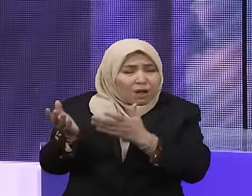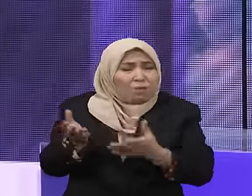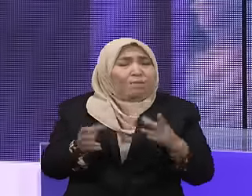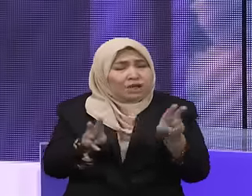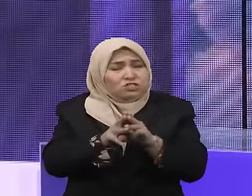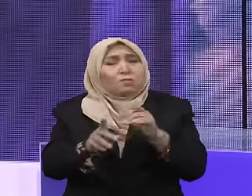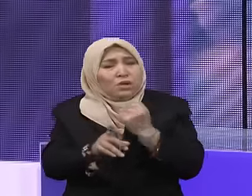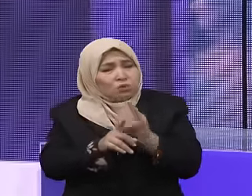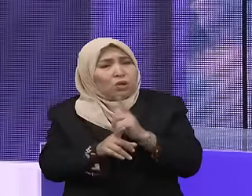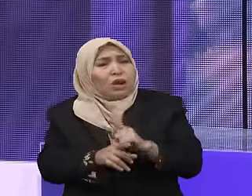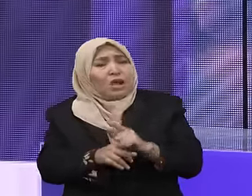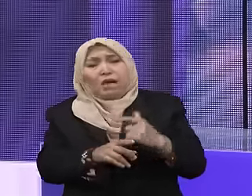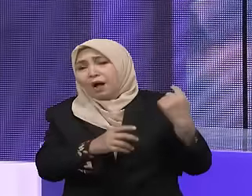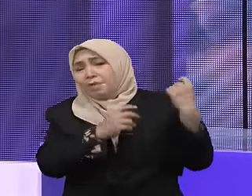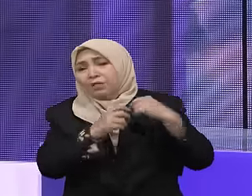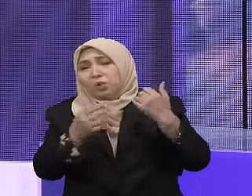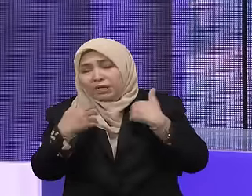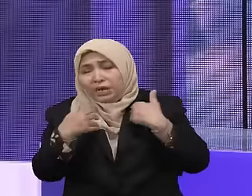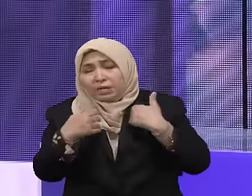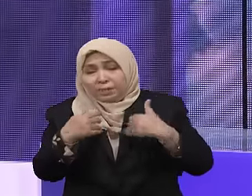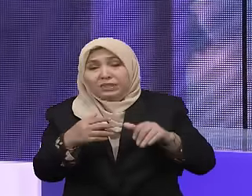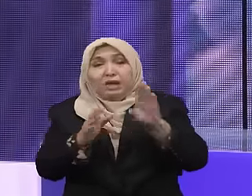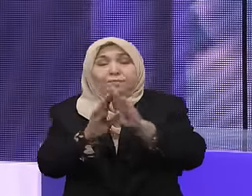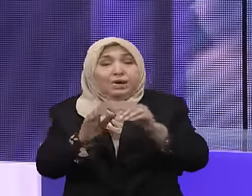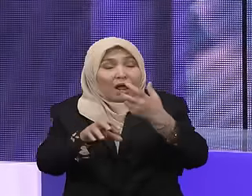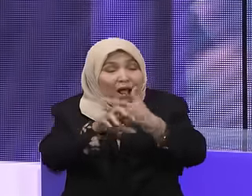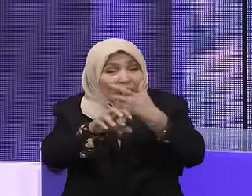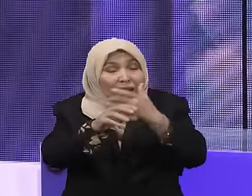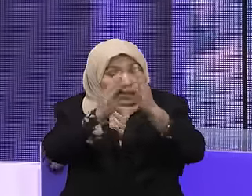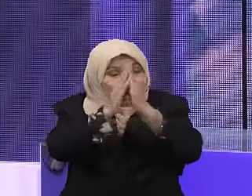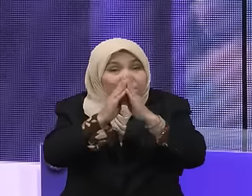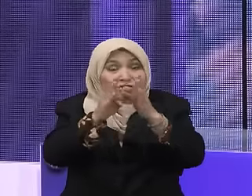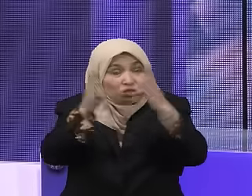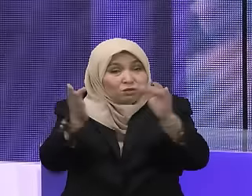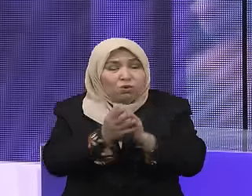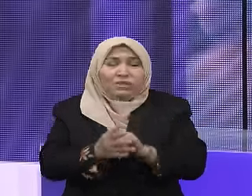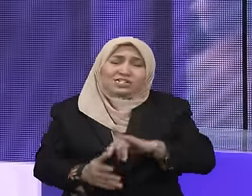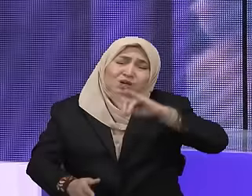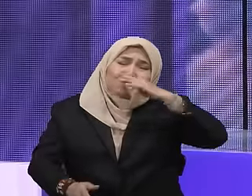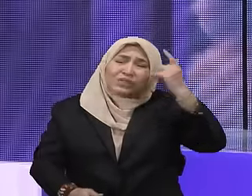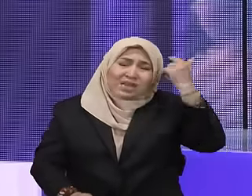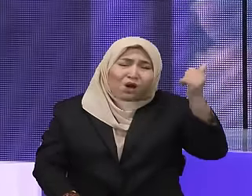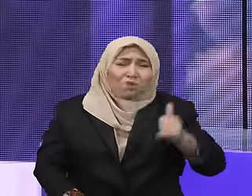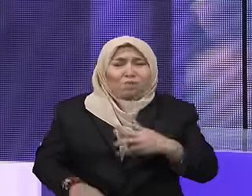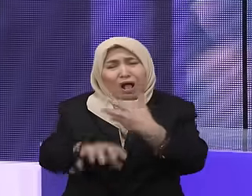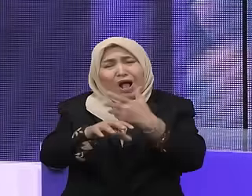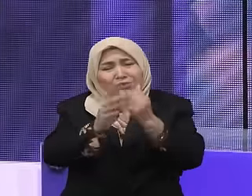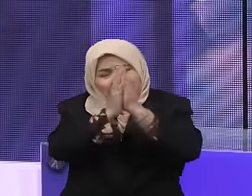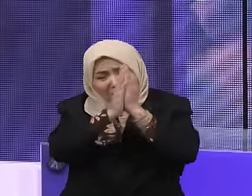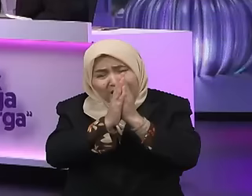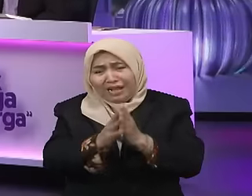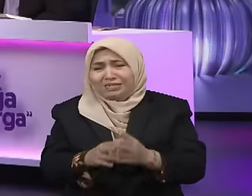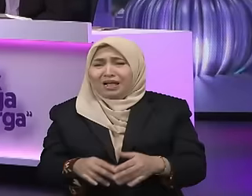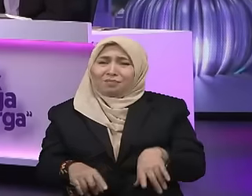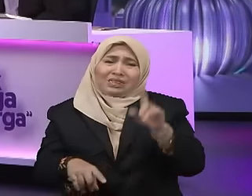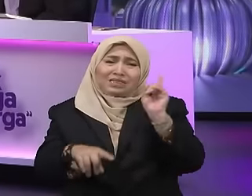lah kapak tu ada dekat si berhala besar itu. Padahal sebenarnya budak kecil pun tahu, berhala mana boleh